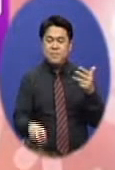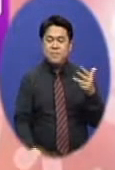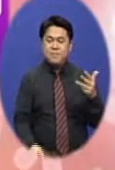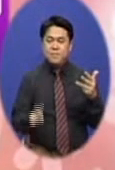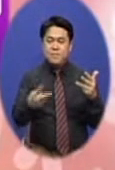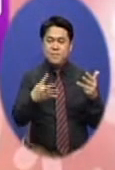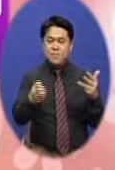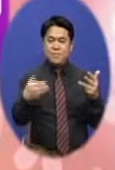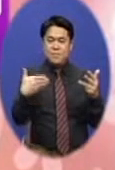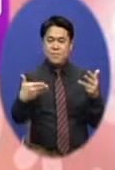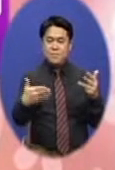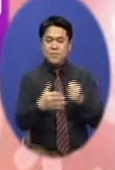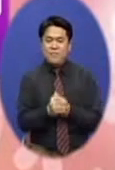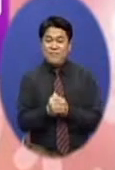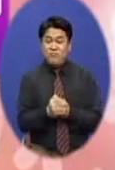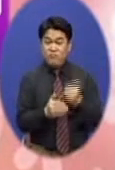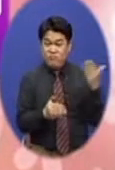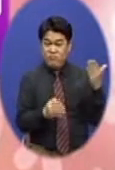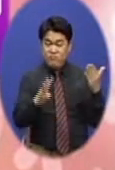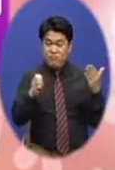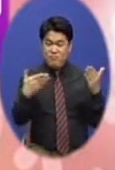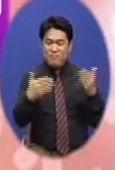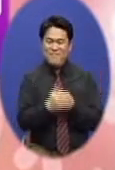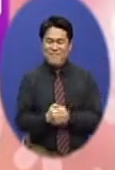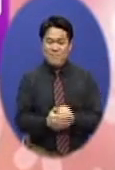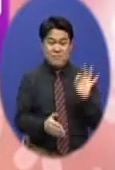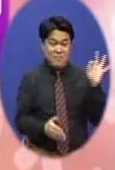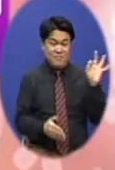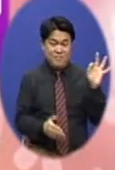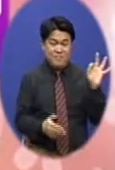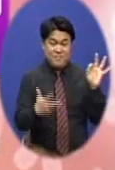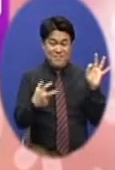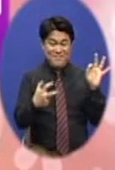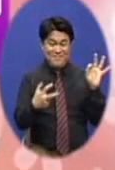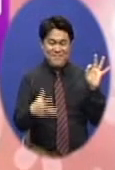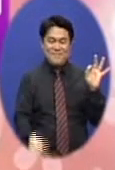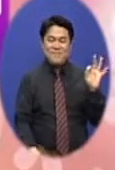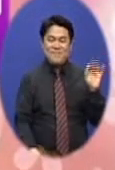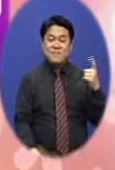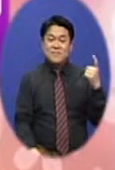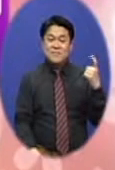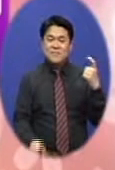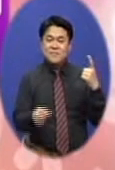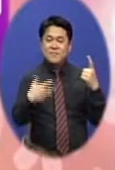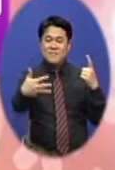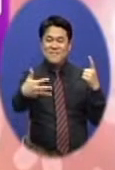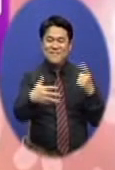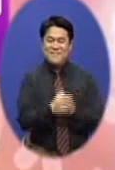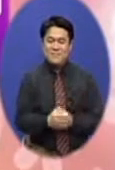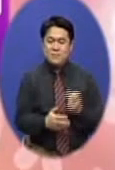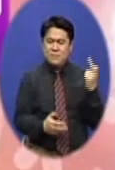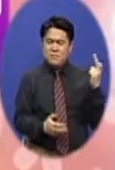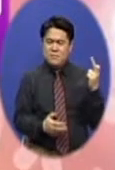8번 249표, 네. 9번 49표. 10번입니다. 77표, 11번